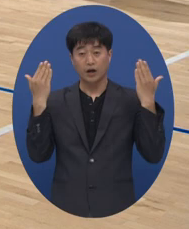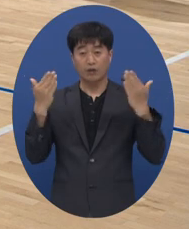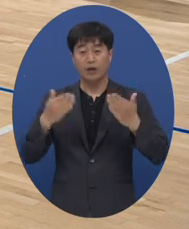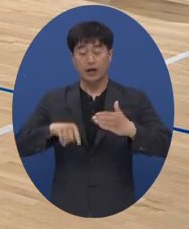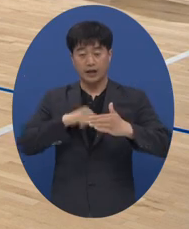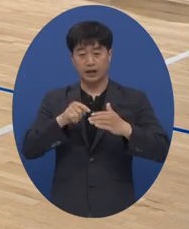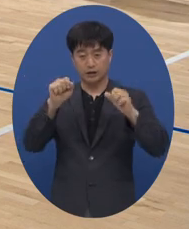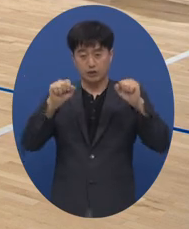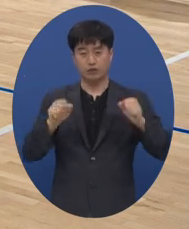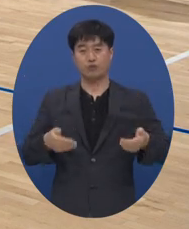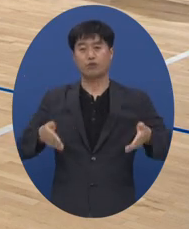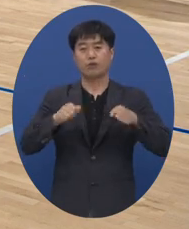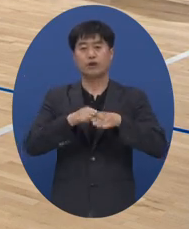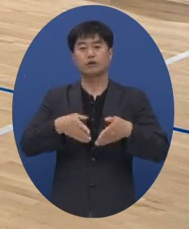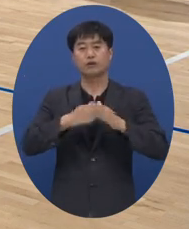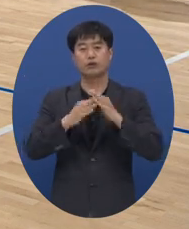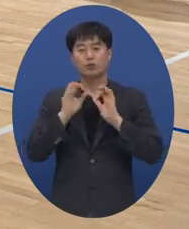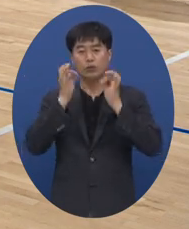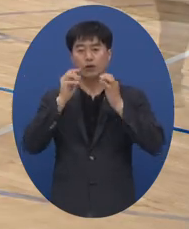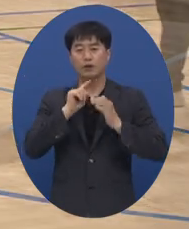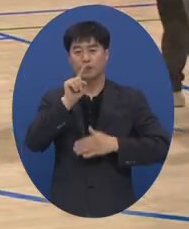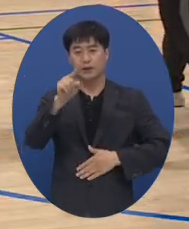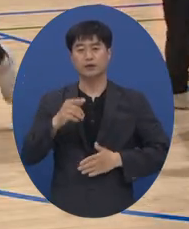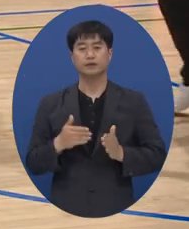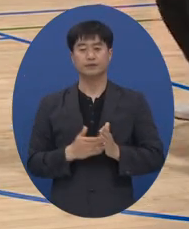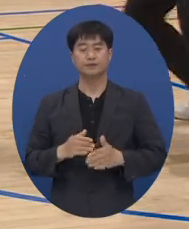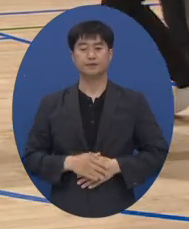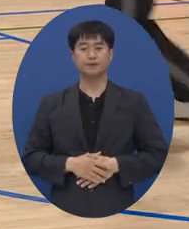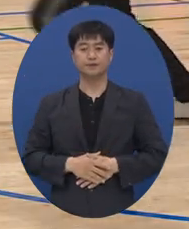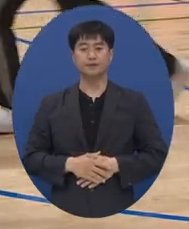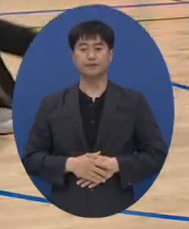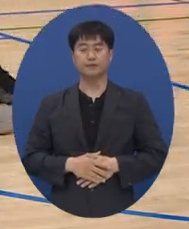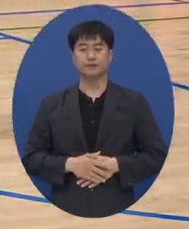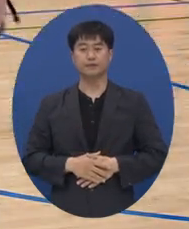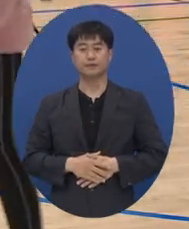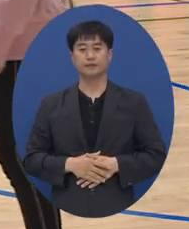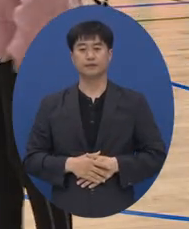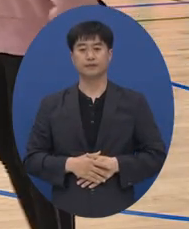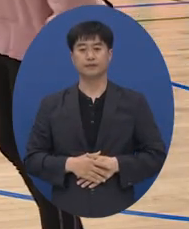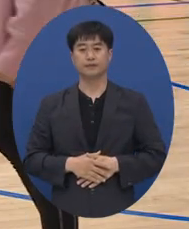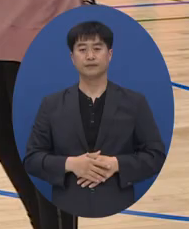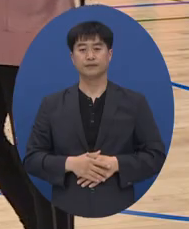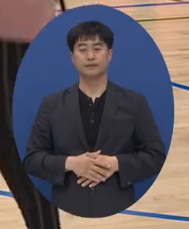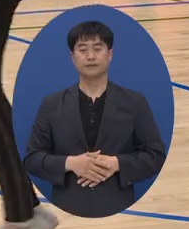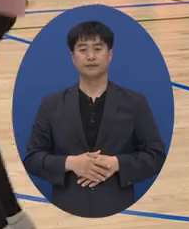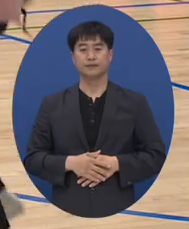체육관이 갖춰질 수 있도록 노력하겠다고 밝혔습니다. 경기 GTV 한선지입니다.